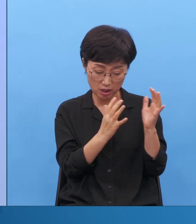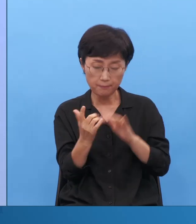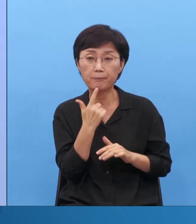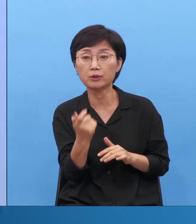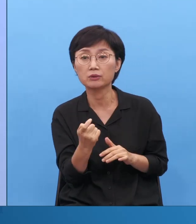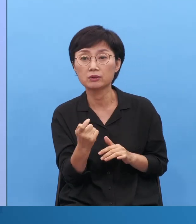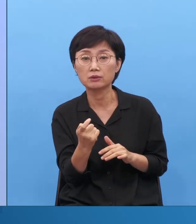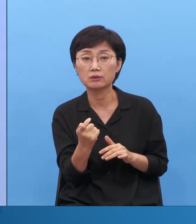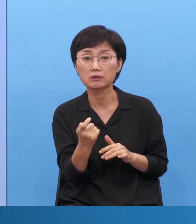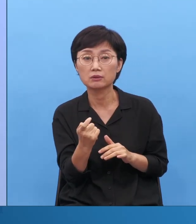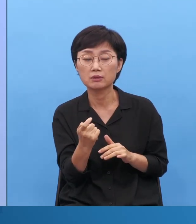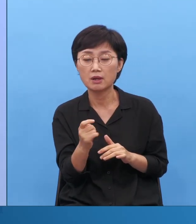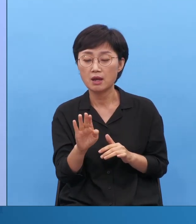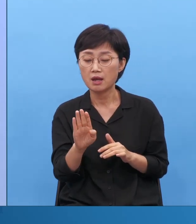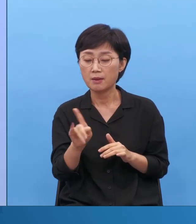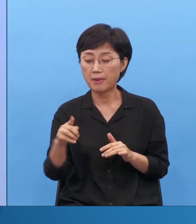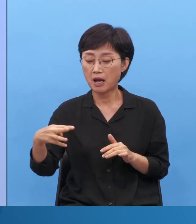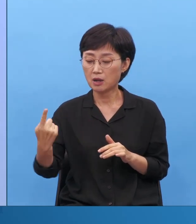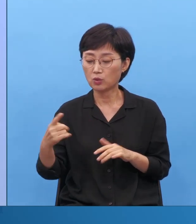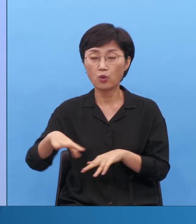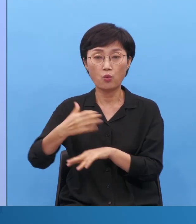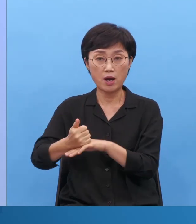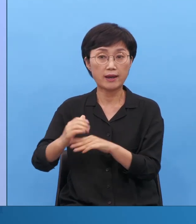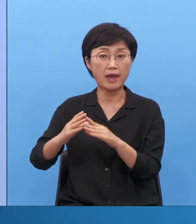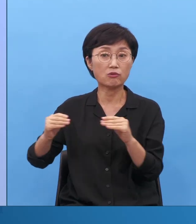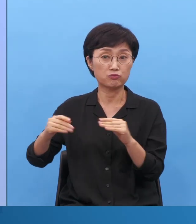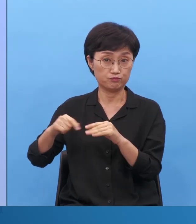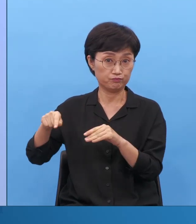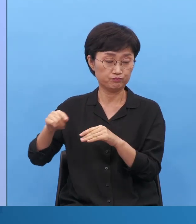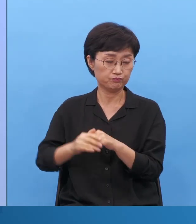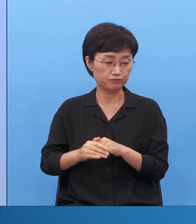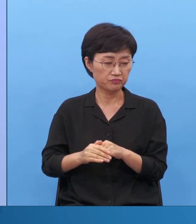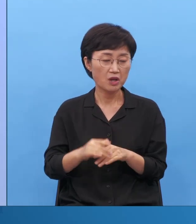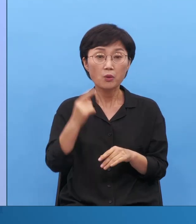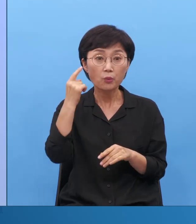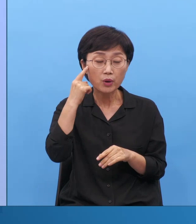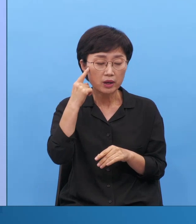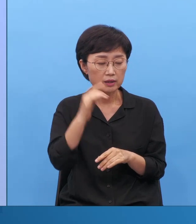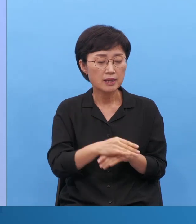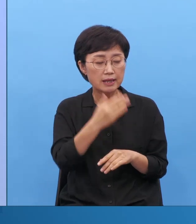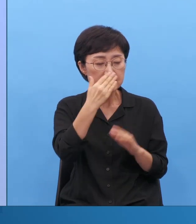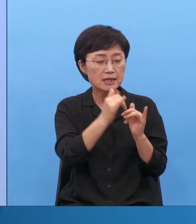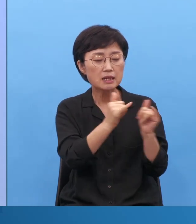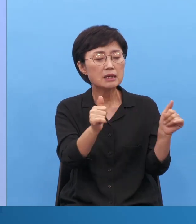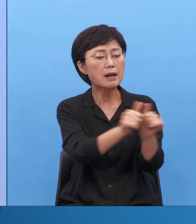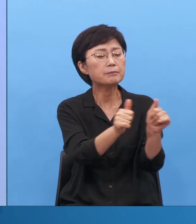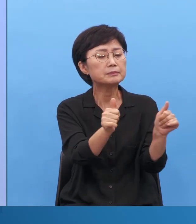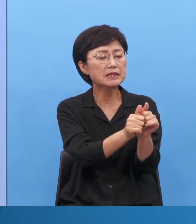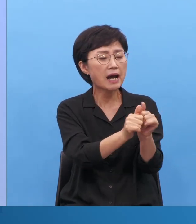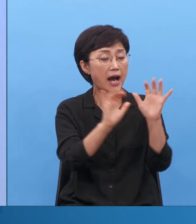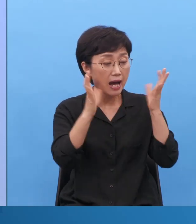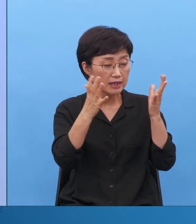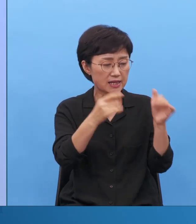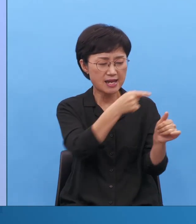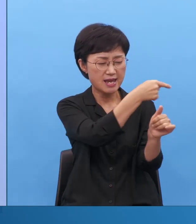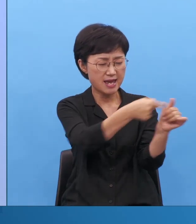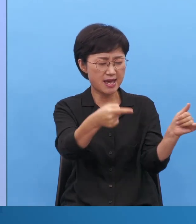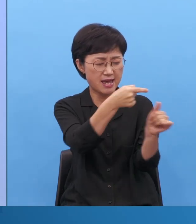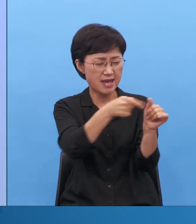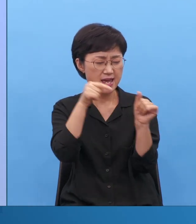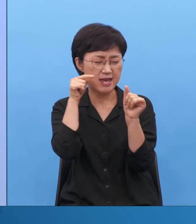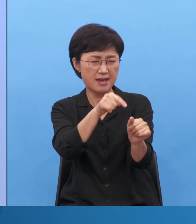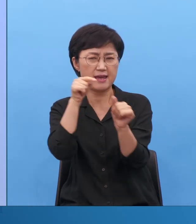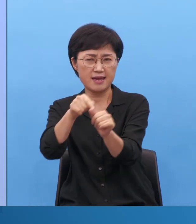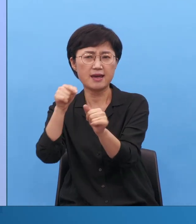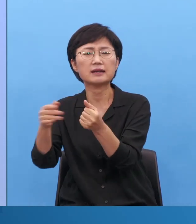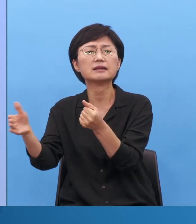왕이 이스라엘 남자 아이들을 다 죽이라고 명령한 겁니다. And Pharaoh commanded to kill all the